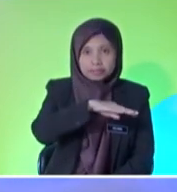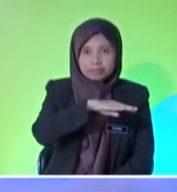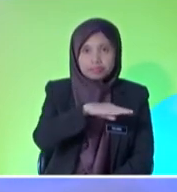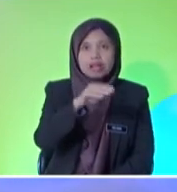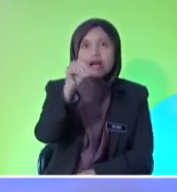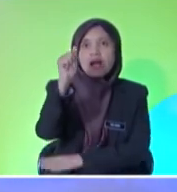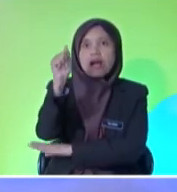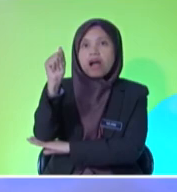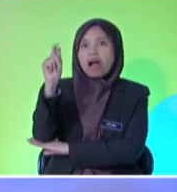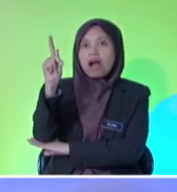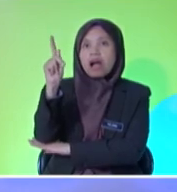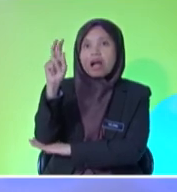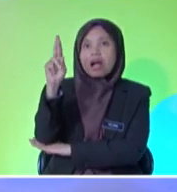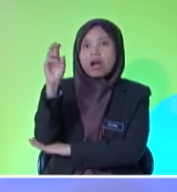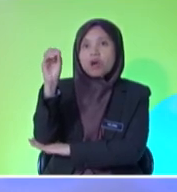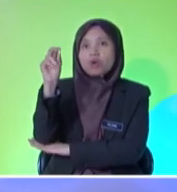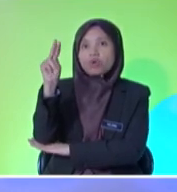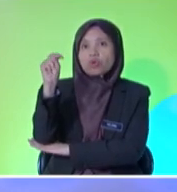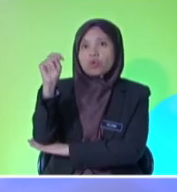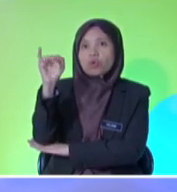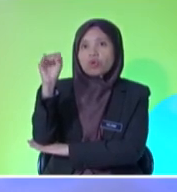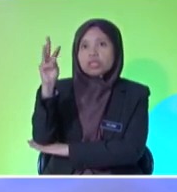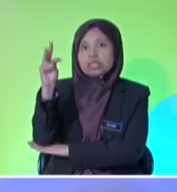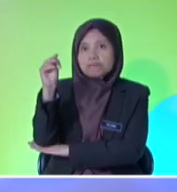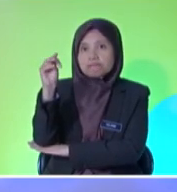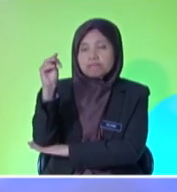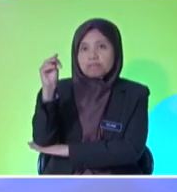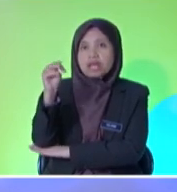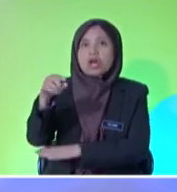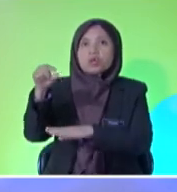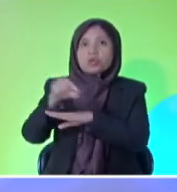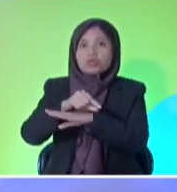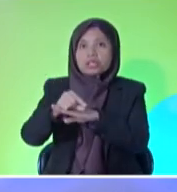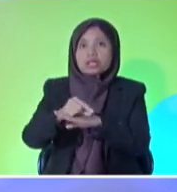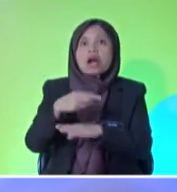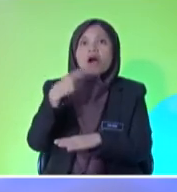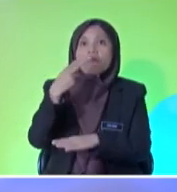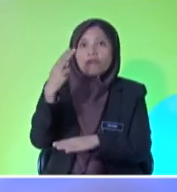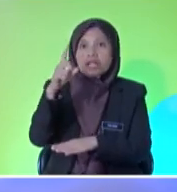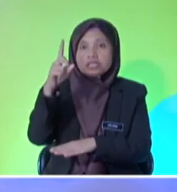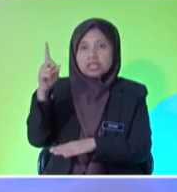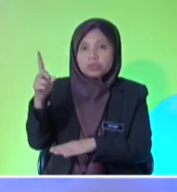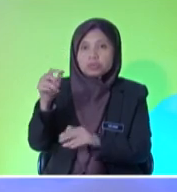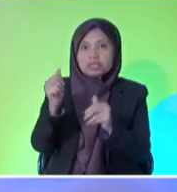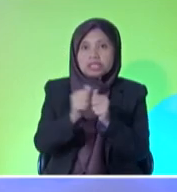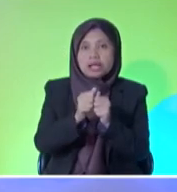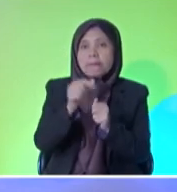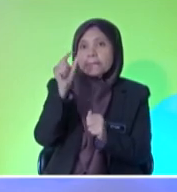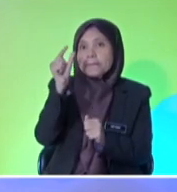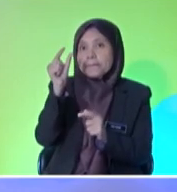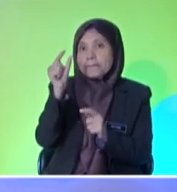maksudnya kita apa sesuatu Menggunakan sesuatu perkataan jadi murid kalau di rumah beliau